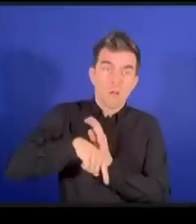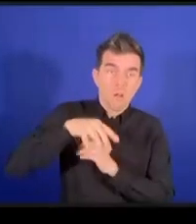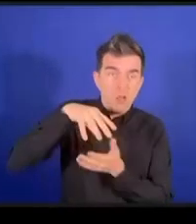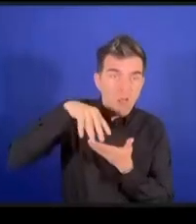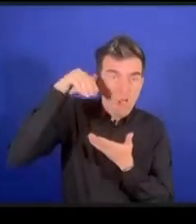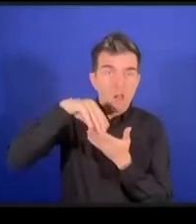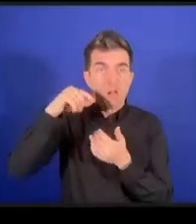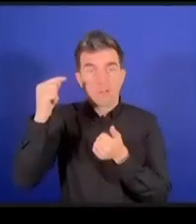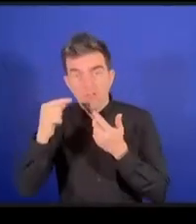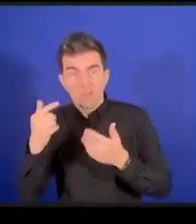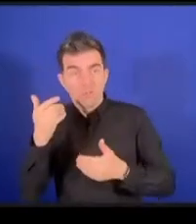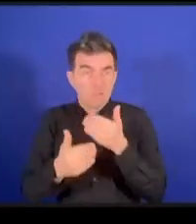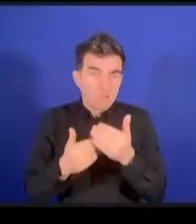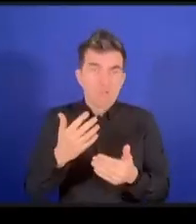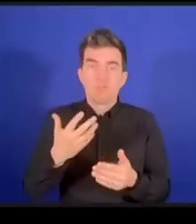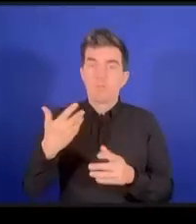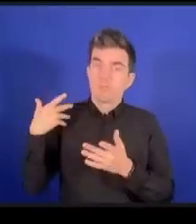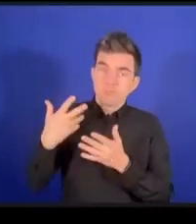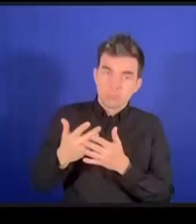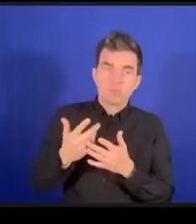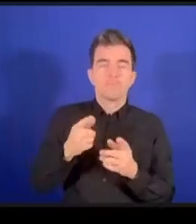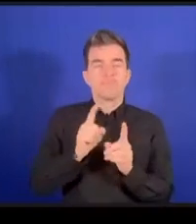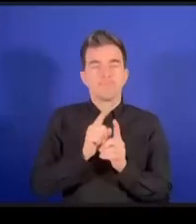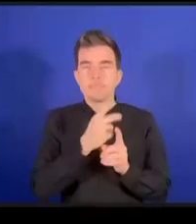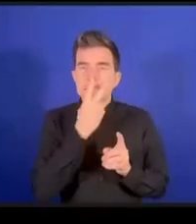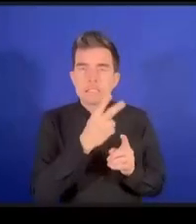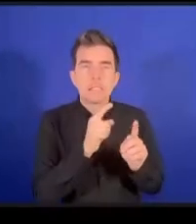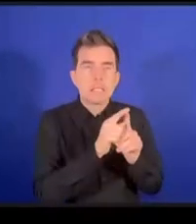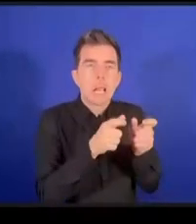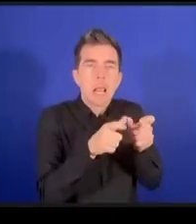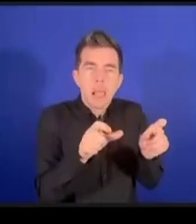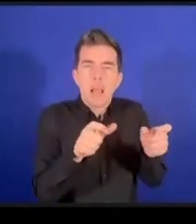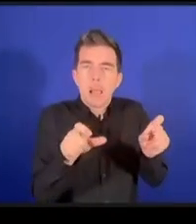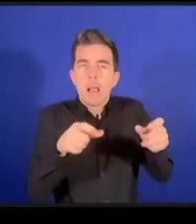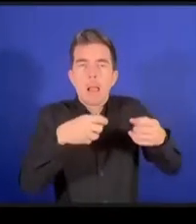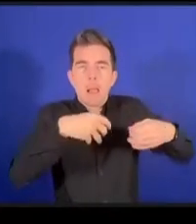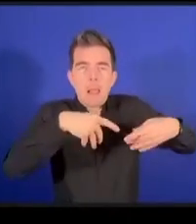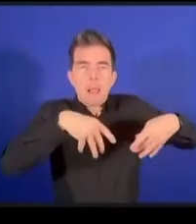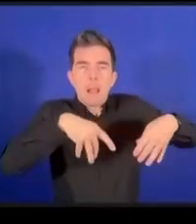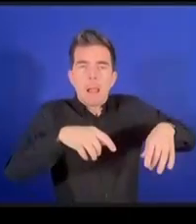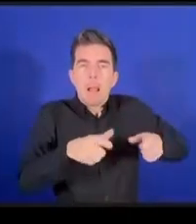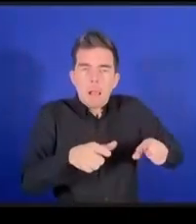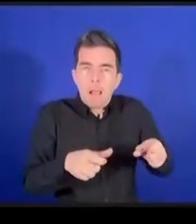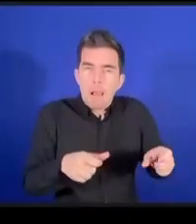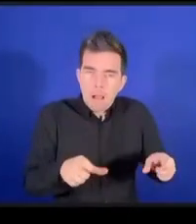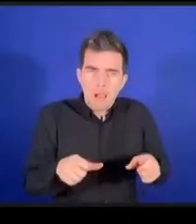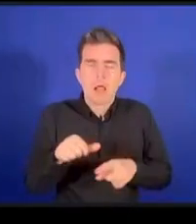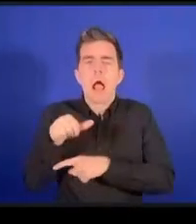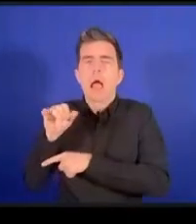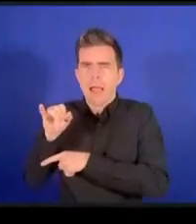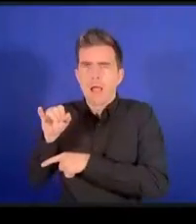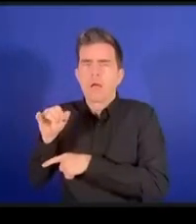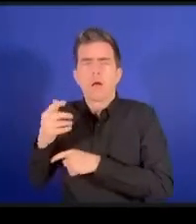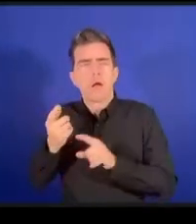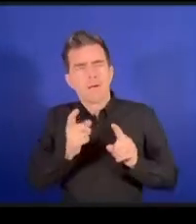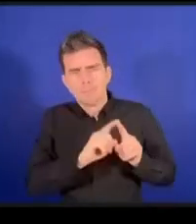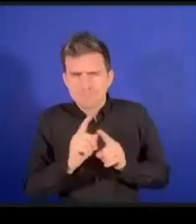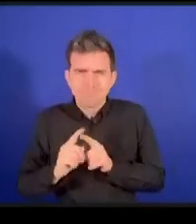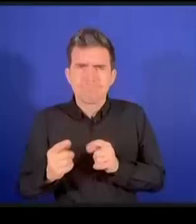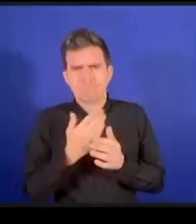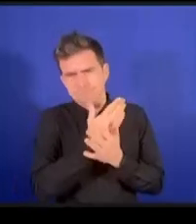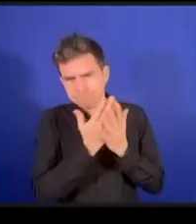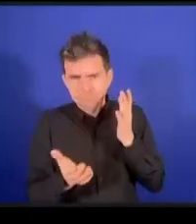процесс продолжается и мы сегодня видим что в последние десятилетия внимание общественности